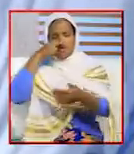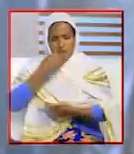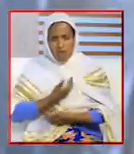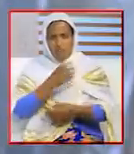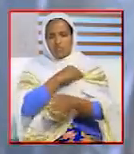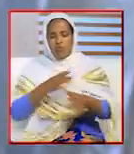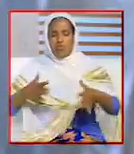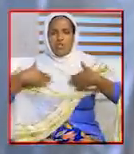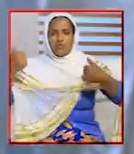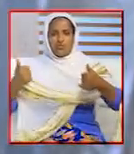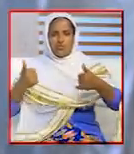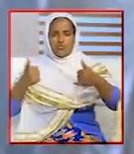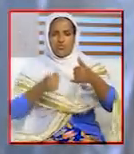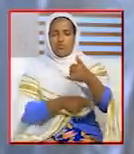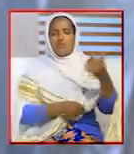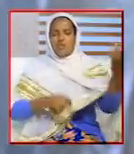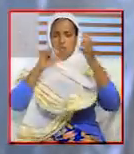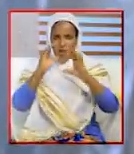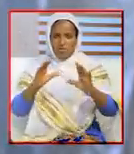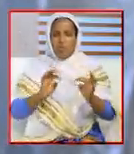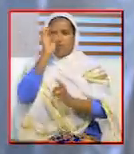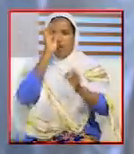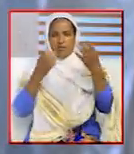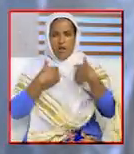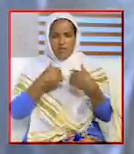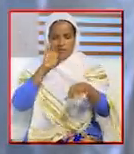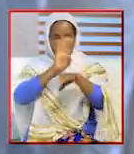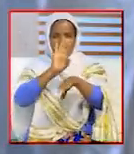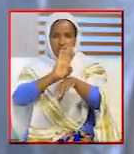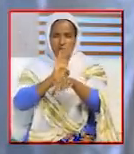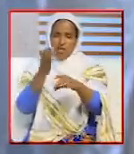ህፃናትና ወጣቶችን የማስተማር ትውፊት አላት ቅዱስ ቤተክርስቲያን።